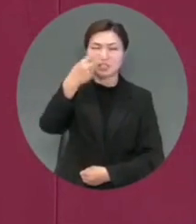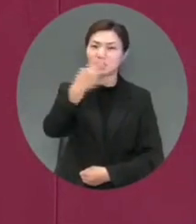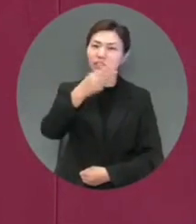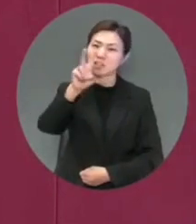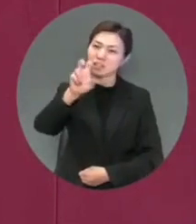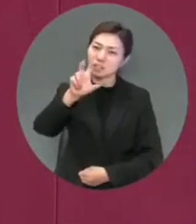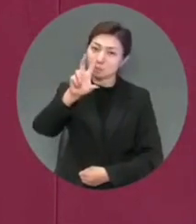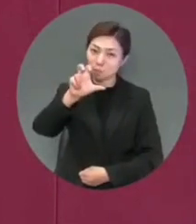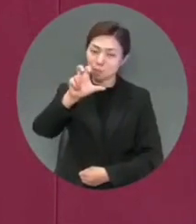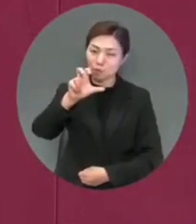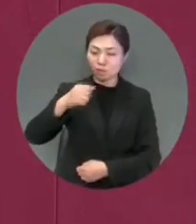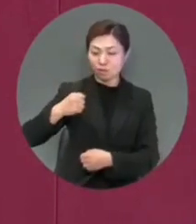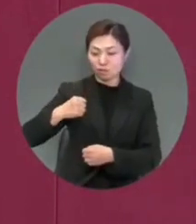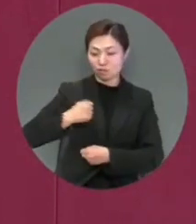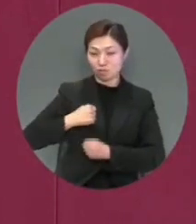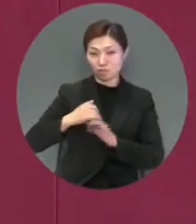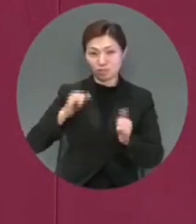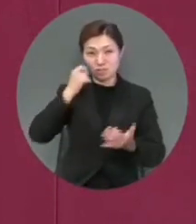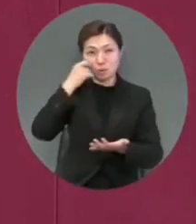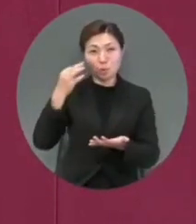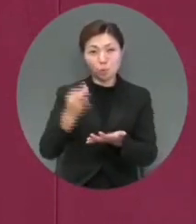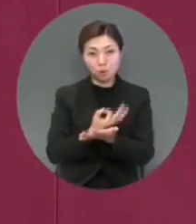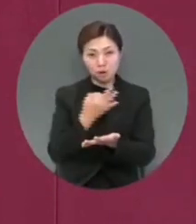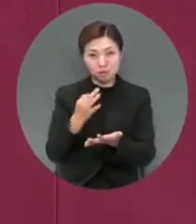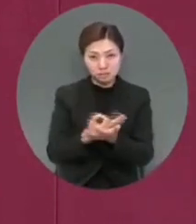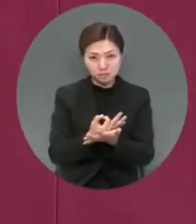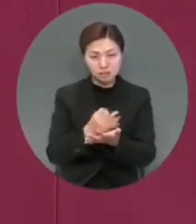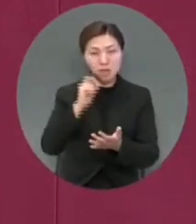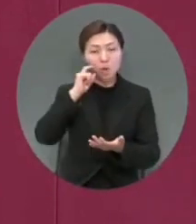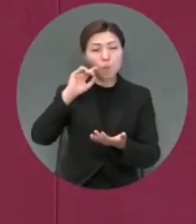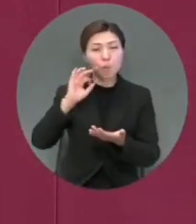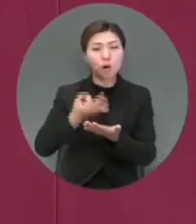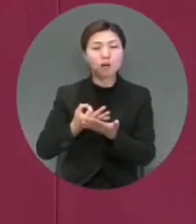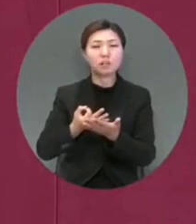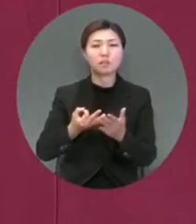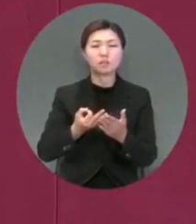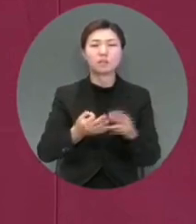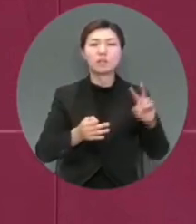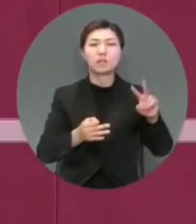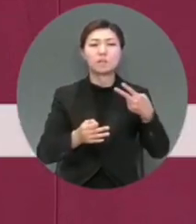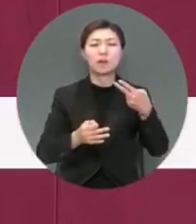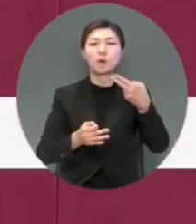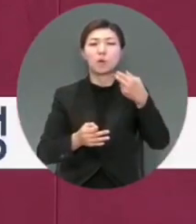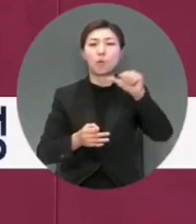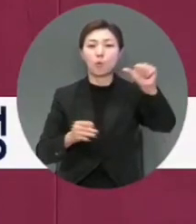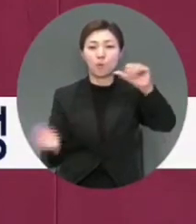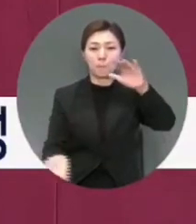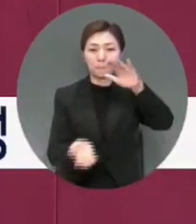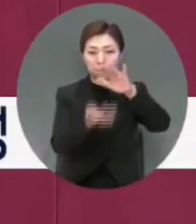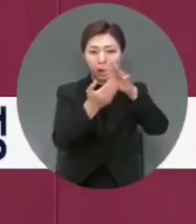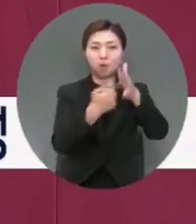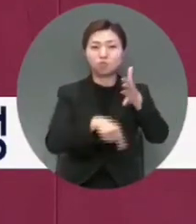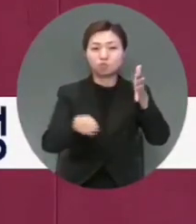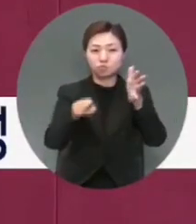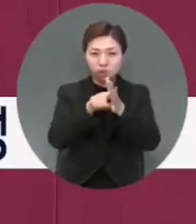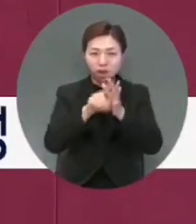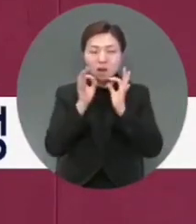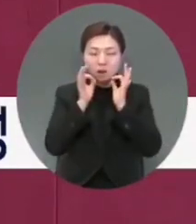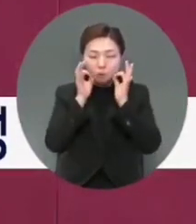2025년까지 병 봉급 205만 원 달성을 차질 없이 추진하겠습니다.